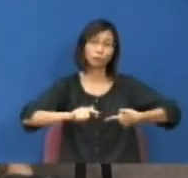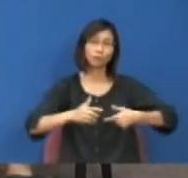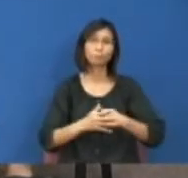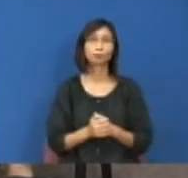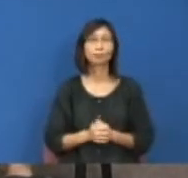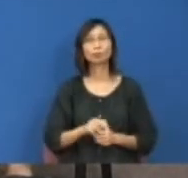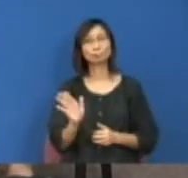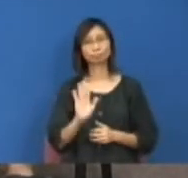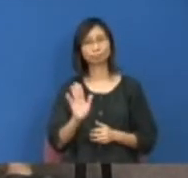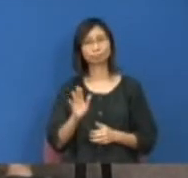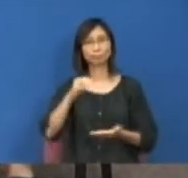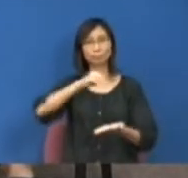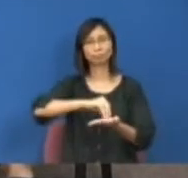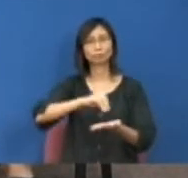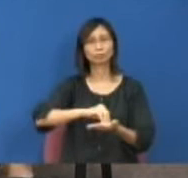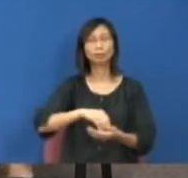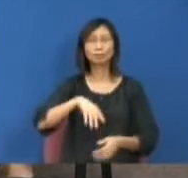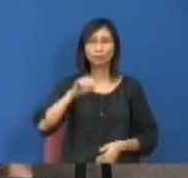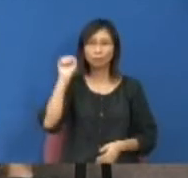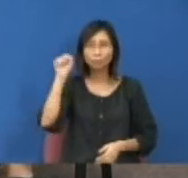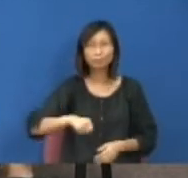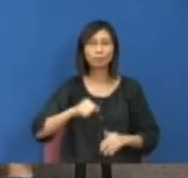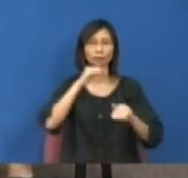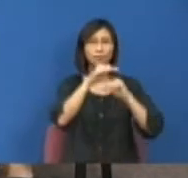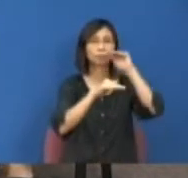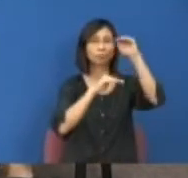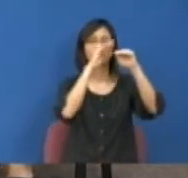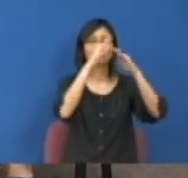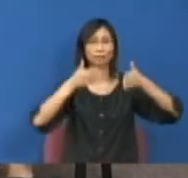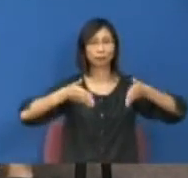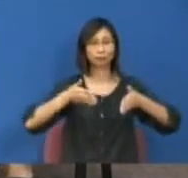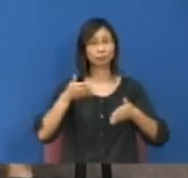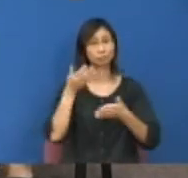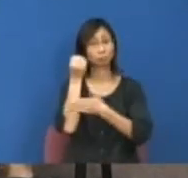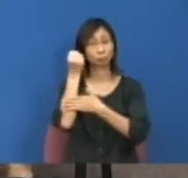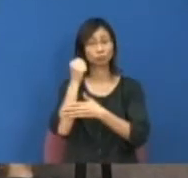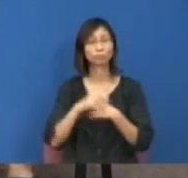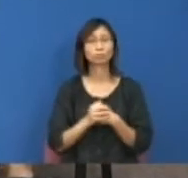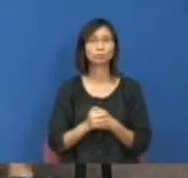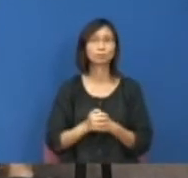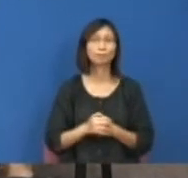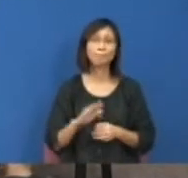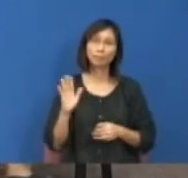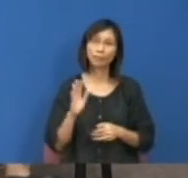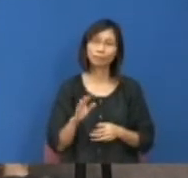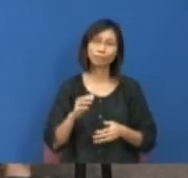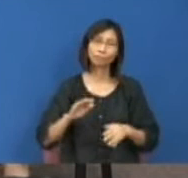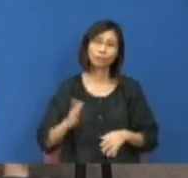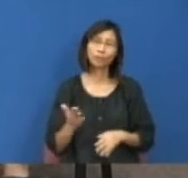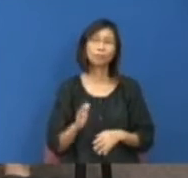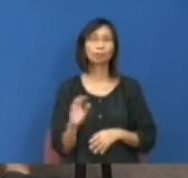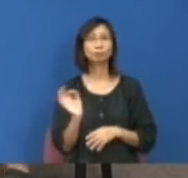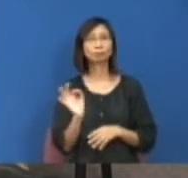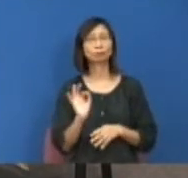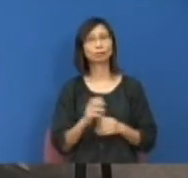唔係一定係，即係當然呢個係階級鬥爭嘅一個反應啦。因為要越出常規啊嘛。咁其實第二都未必一定係無產階級先用喎，其